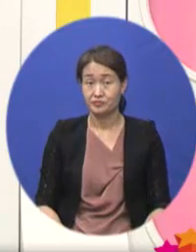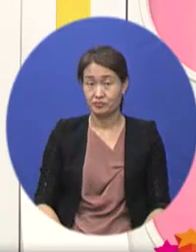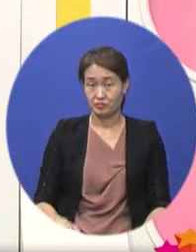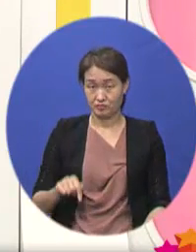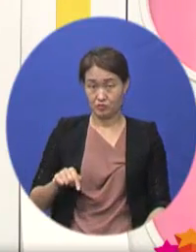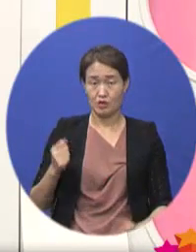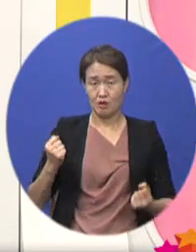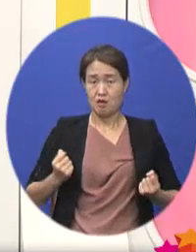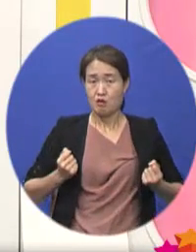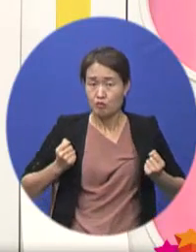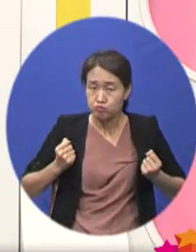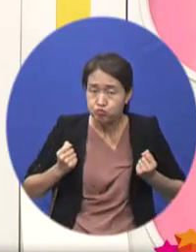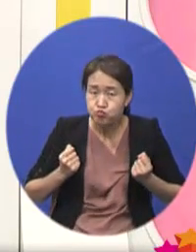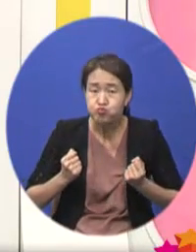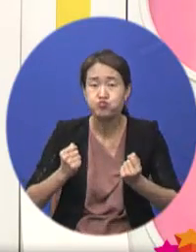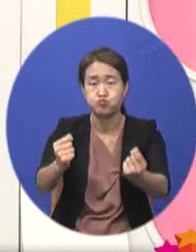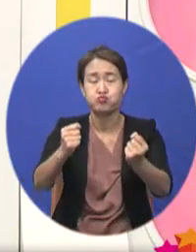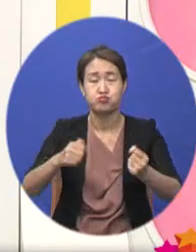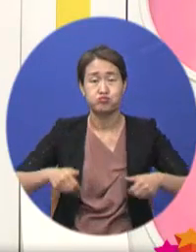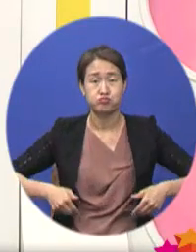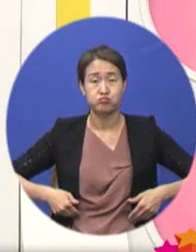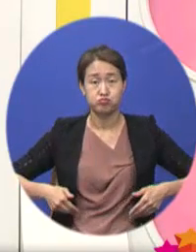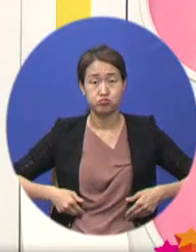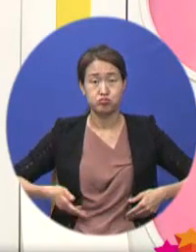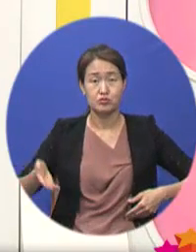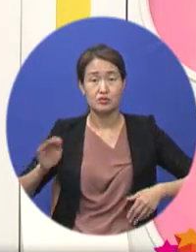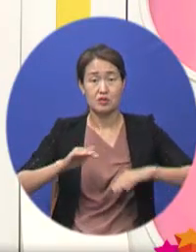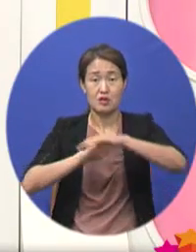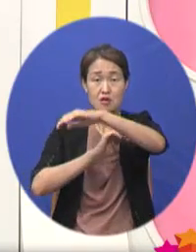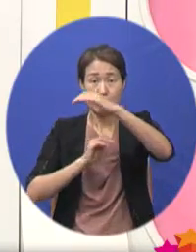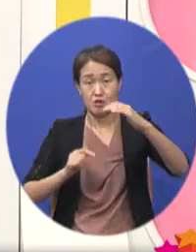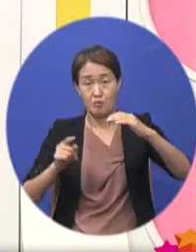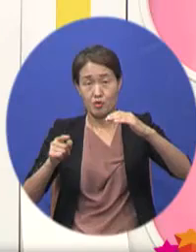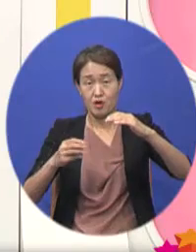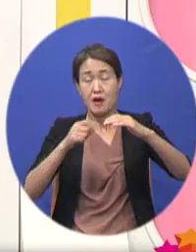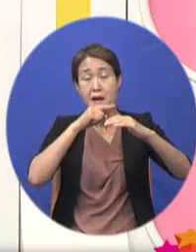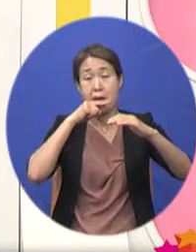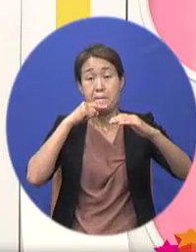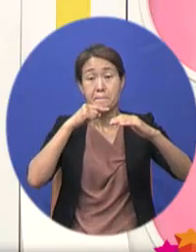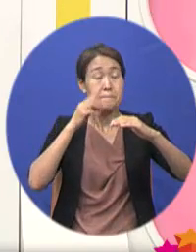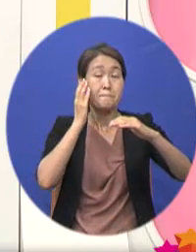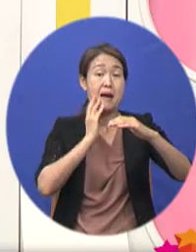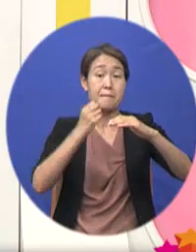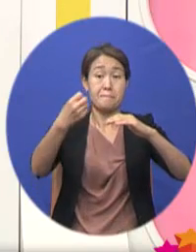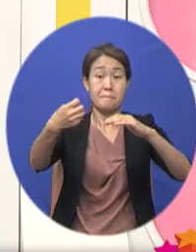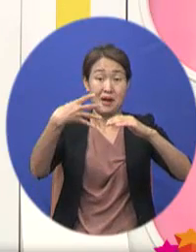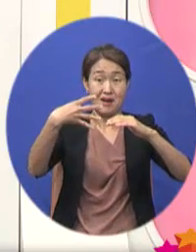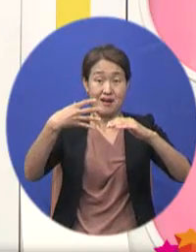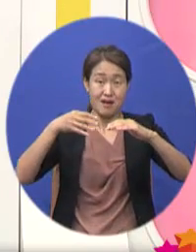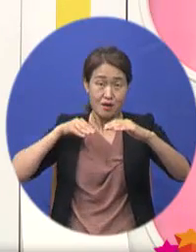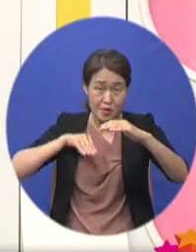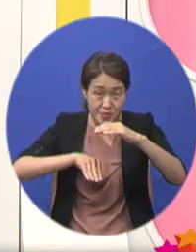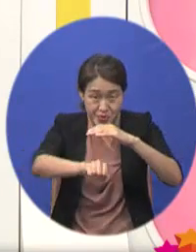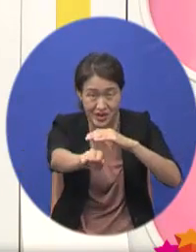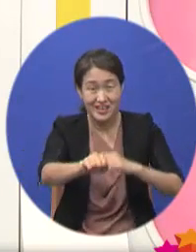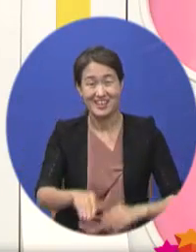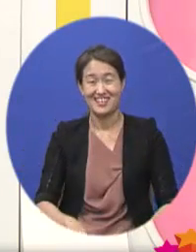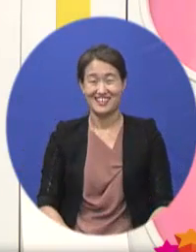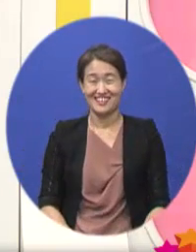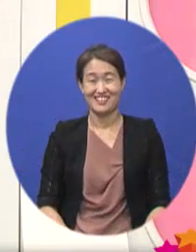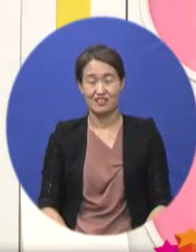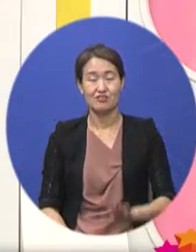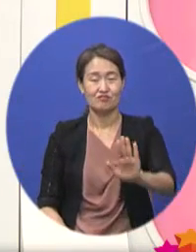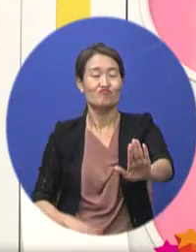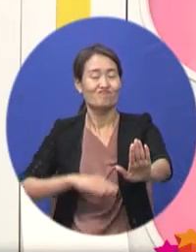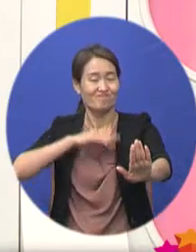여기서 차가 가야 되는데 그 터널 같은 걸 끼려면 저기 파란불이 켜져야 가고 그죠? 네. 또 저쪽에서 네. 예, 딱